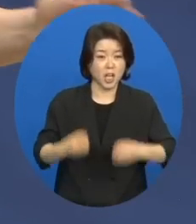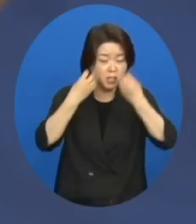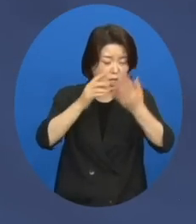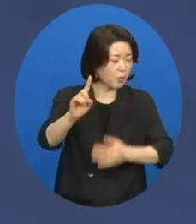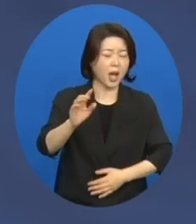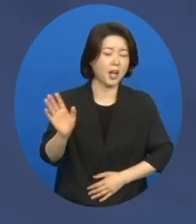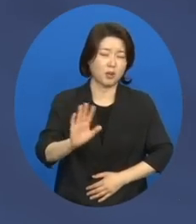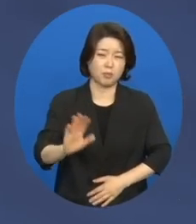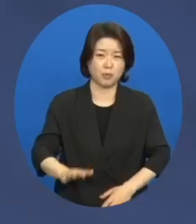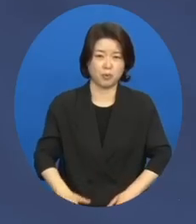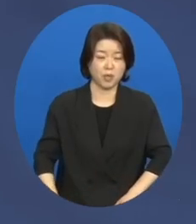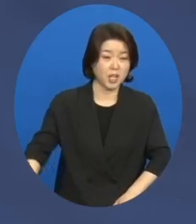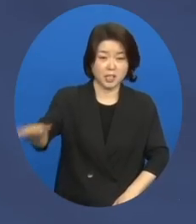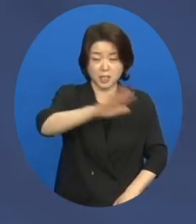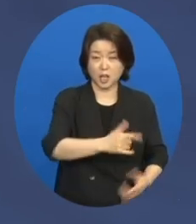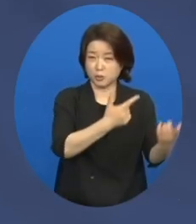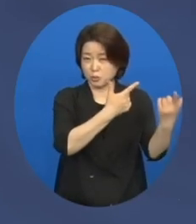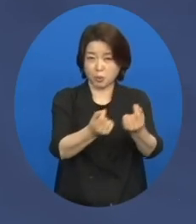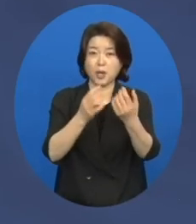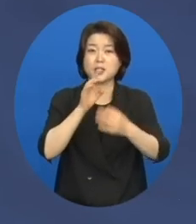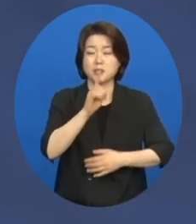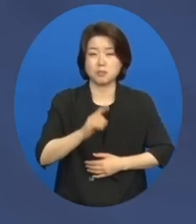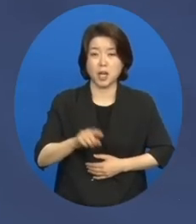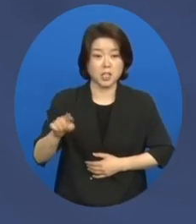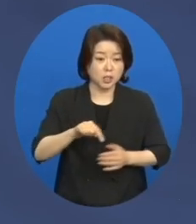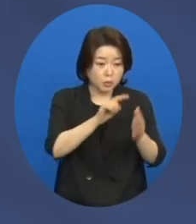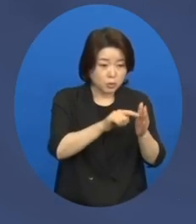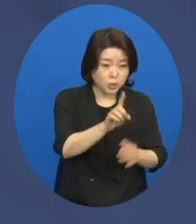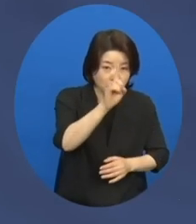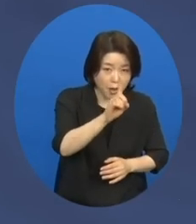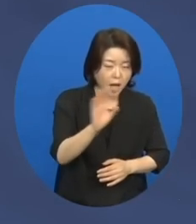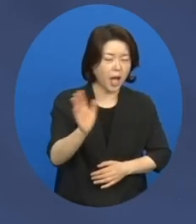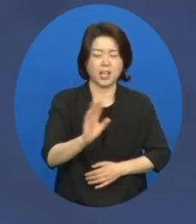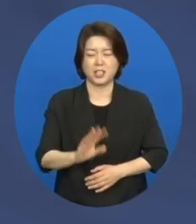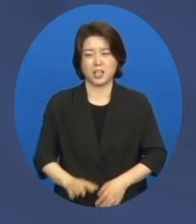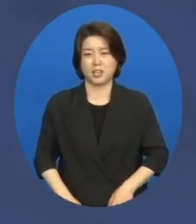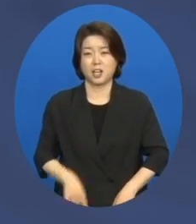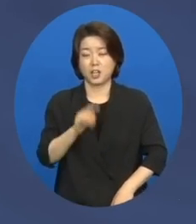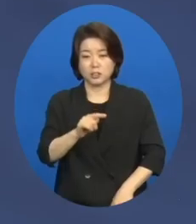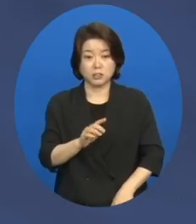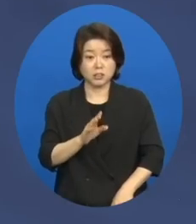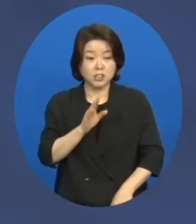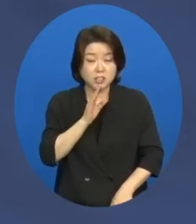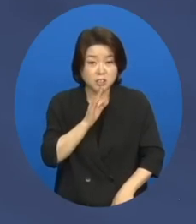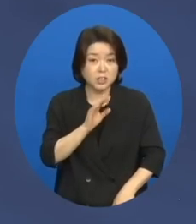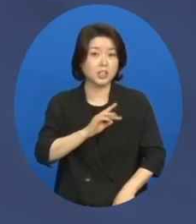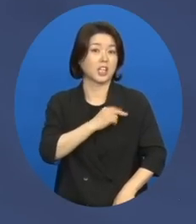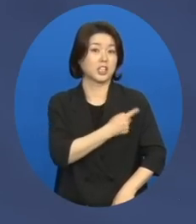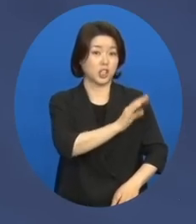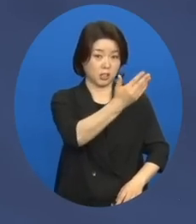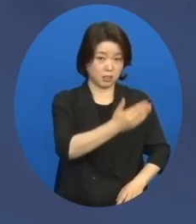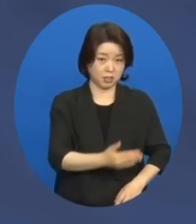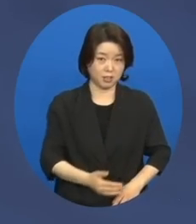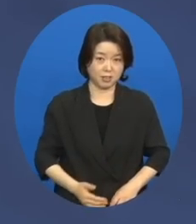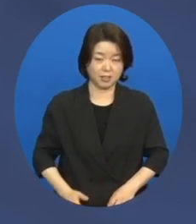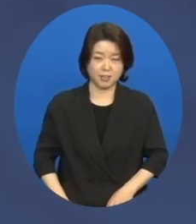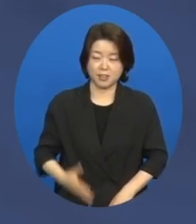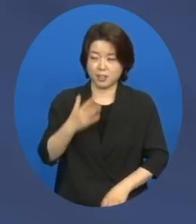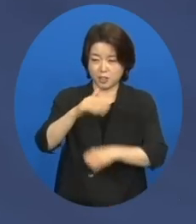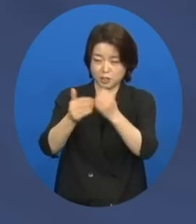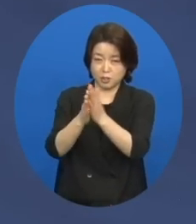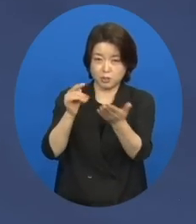없어요. 모두가 다 말했던 거고 이것 중에 어느 걸 아니라고 말하면 그건 진짜 이단이에요. 정말 이단이에요.